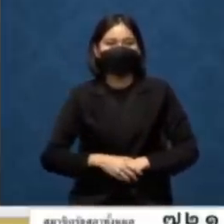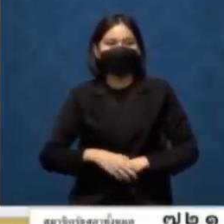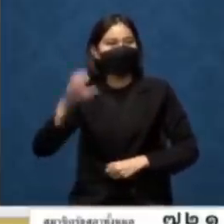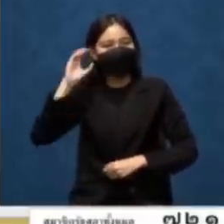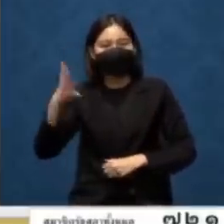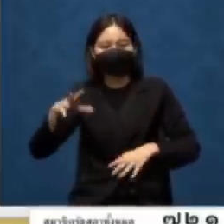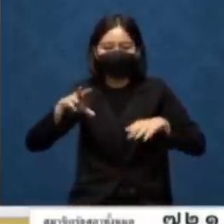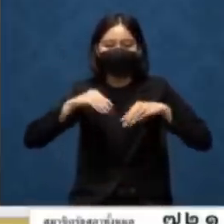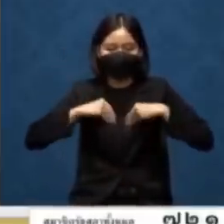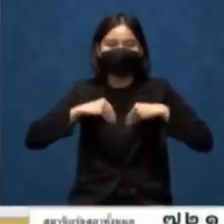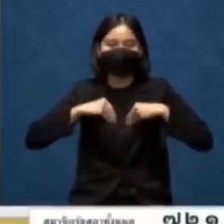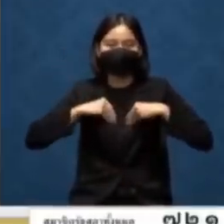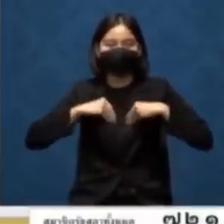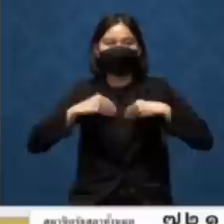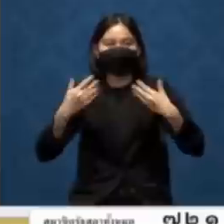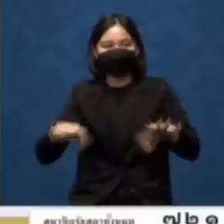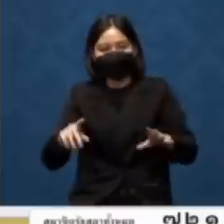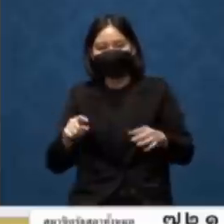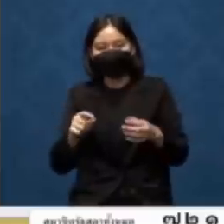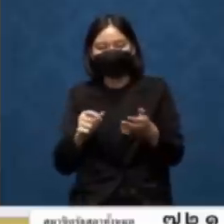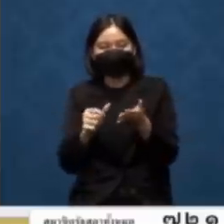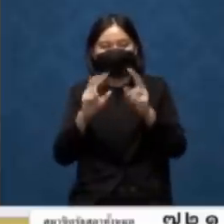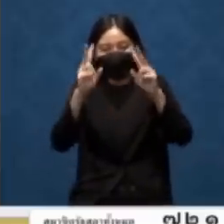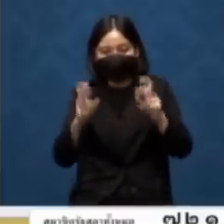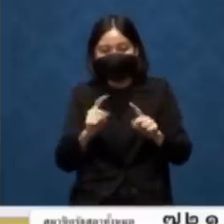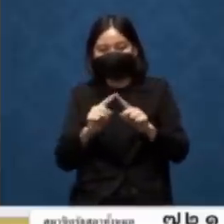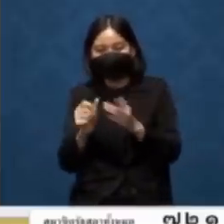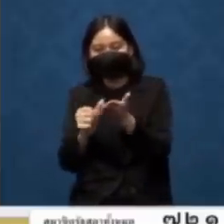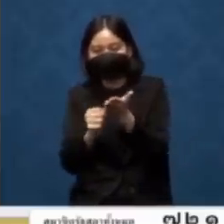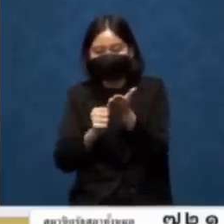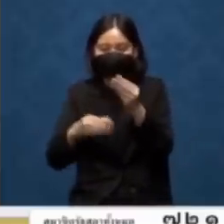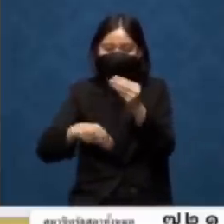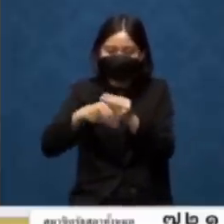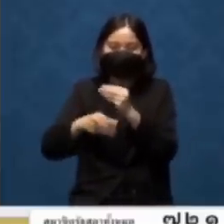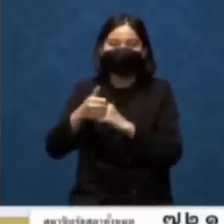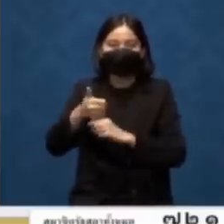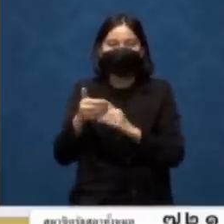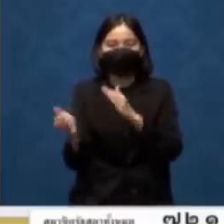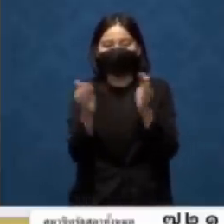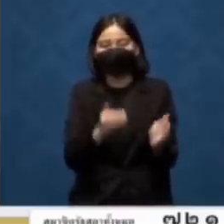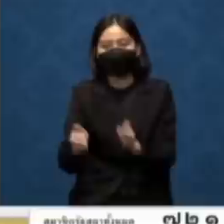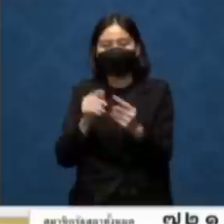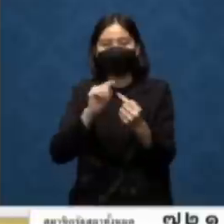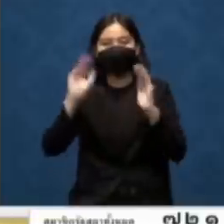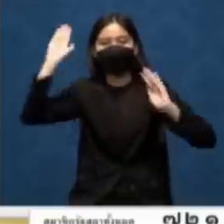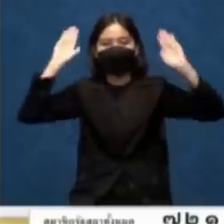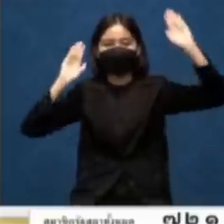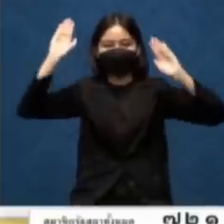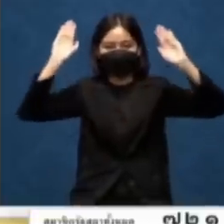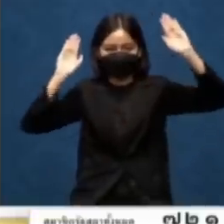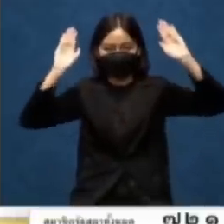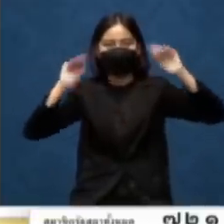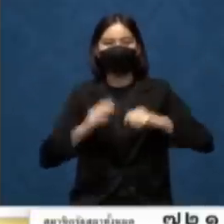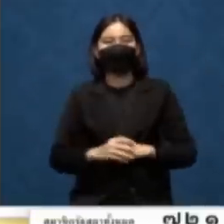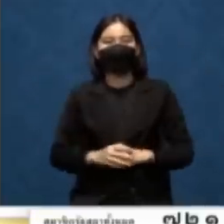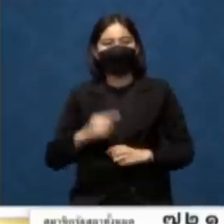ตรงไมปรับยอยปรับปรบรถเติมแต่งอะไรกัได้นี่กกระบวนการทประชาดทพอไต Galileo bunun